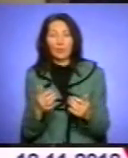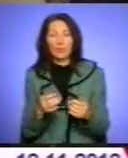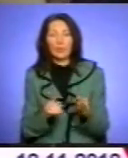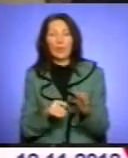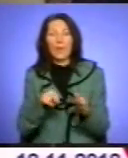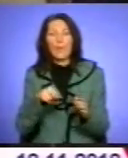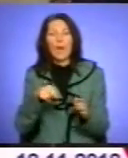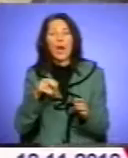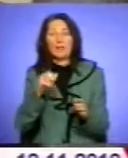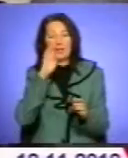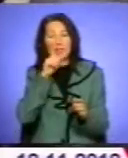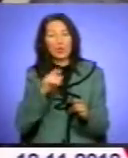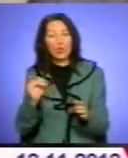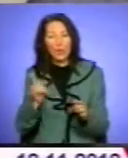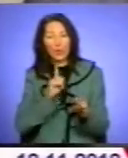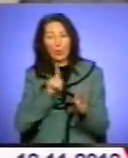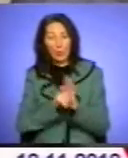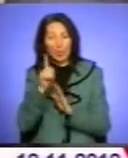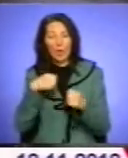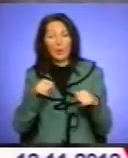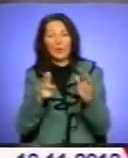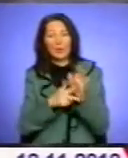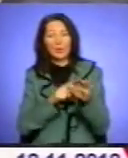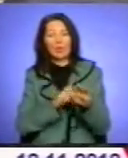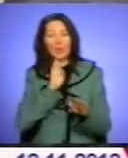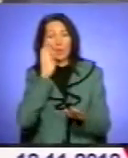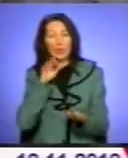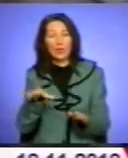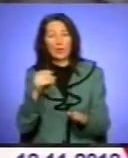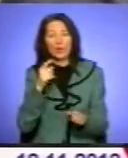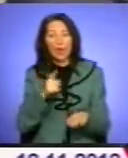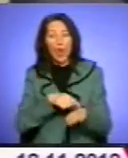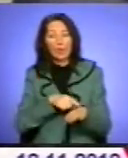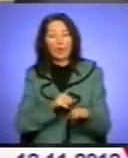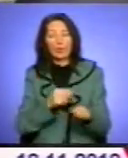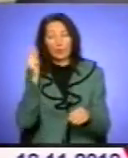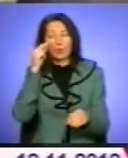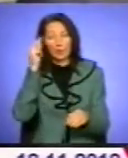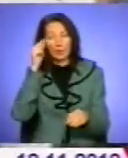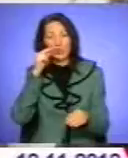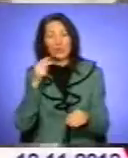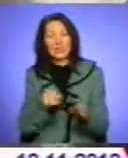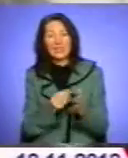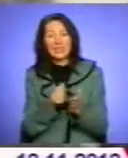почав ярмаркувати ще з 8 ранку. Каже, що цілу годину вивчав ціни, поки переконався, що дешевше.